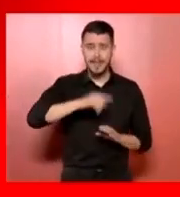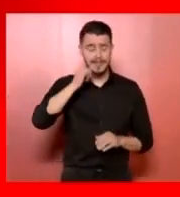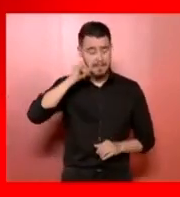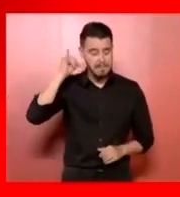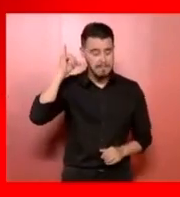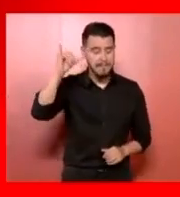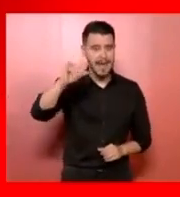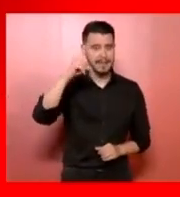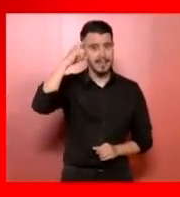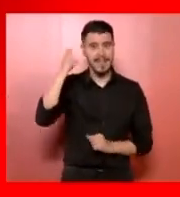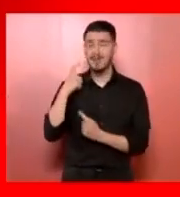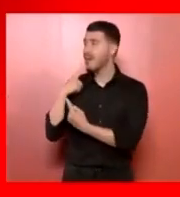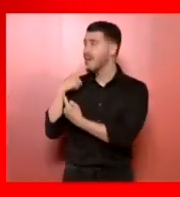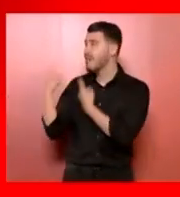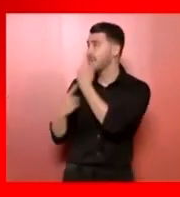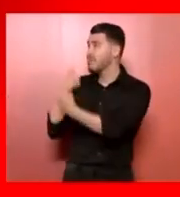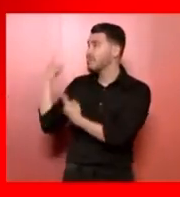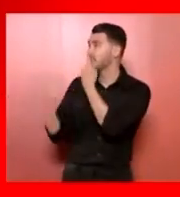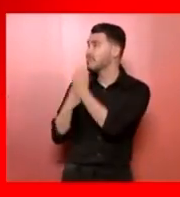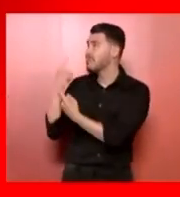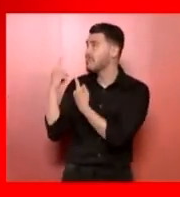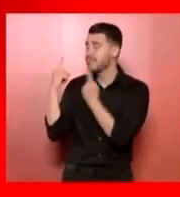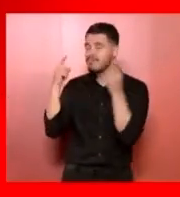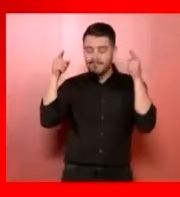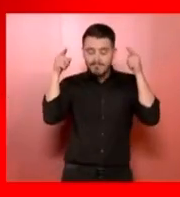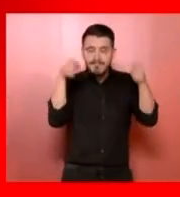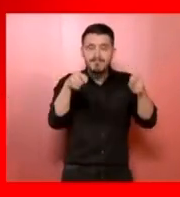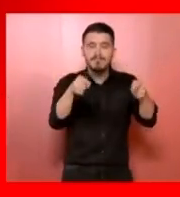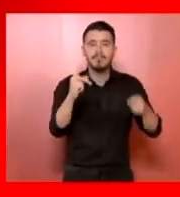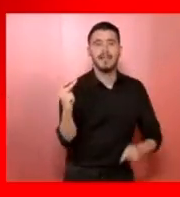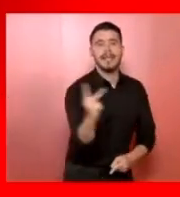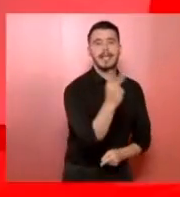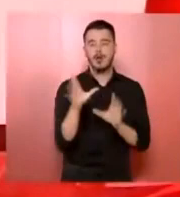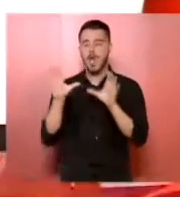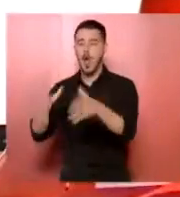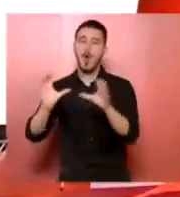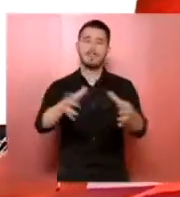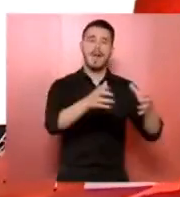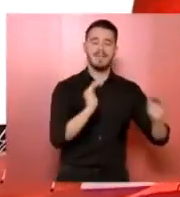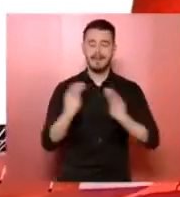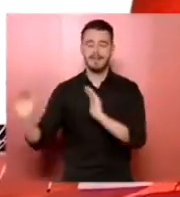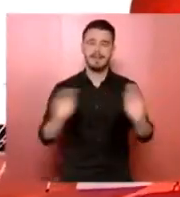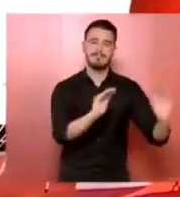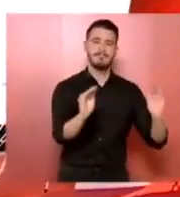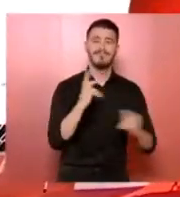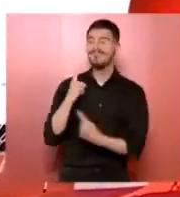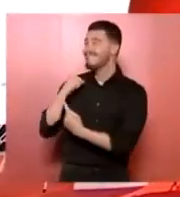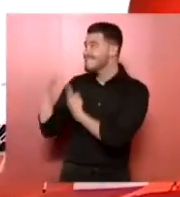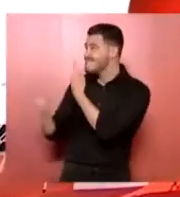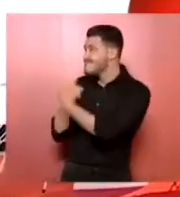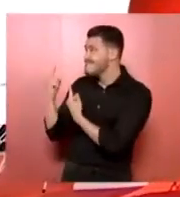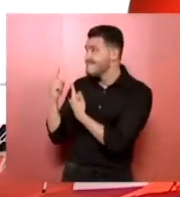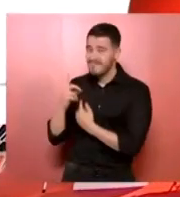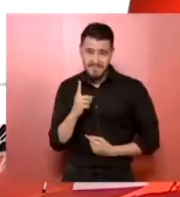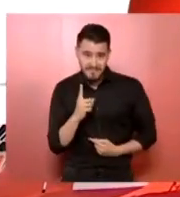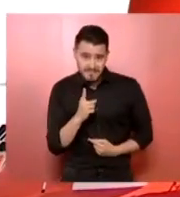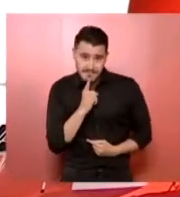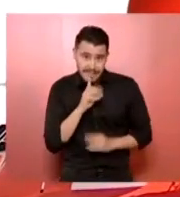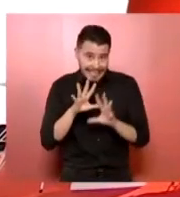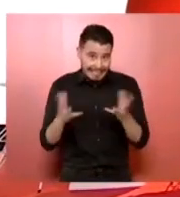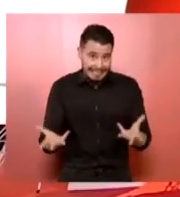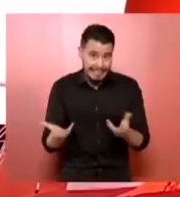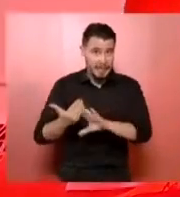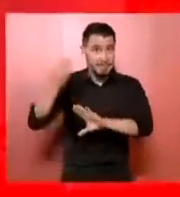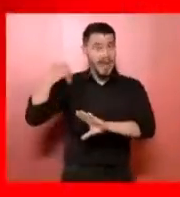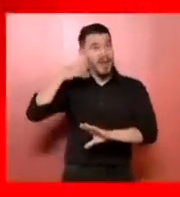για τους ποιες ομάδες, για ποιες κοινωνικές ομάδες διαπραγματευόμαστε, και αυτό δεν είναι το παρελθόν, είναι η υπόσχεση που